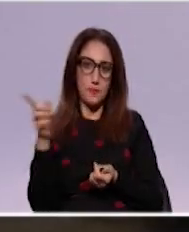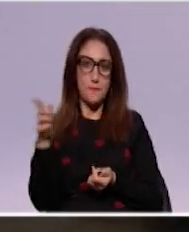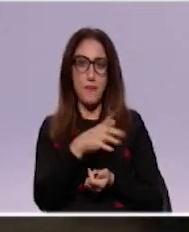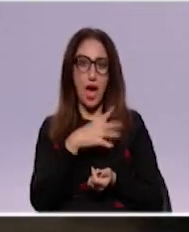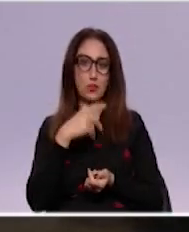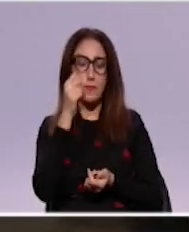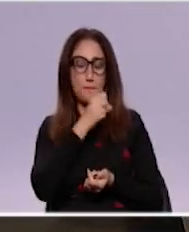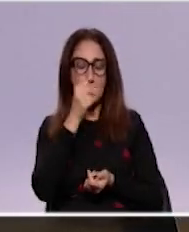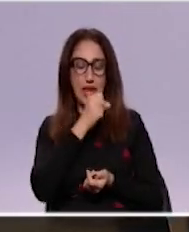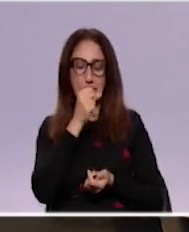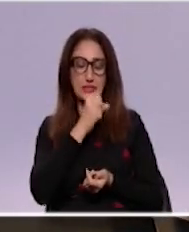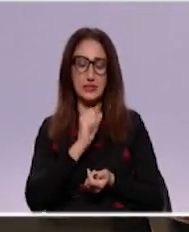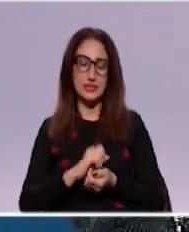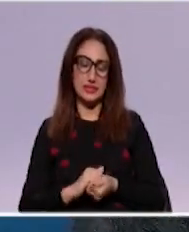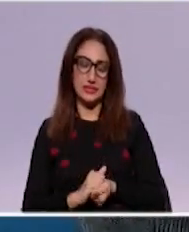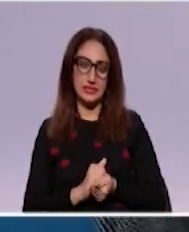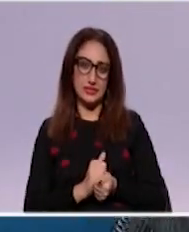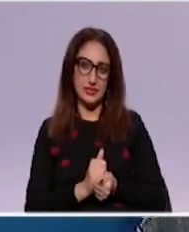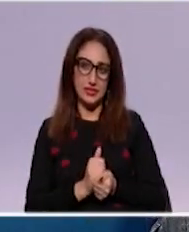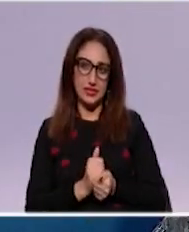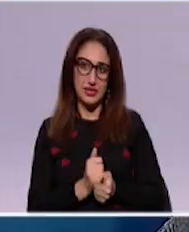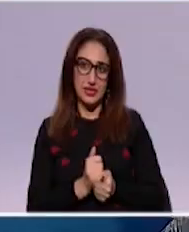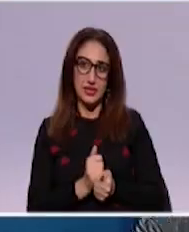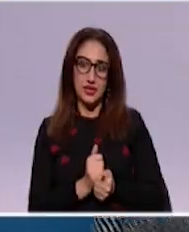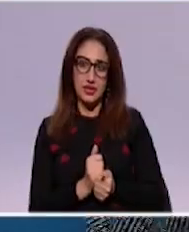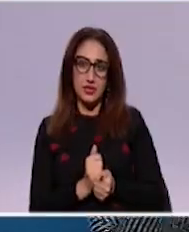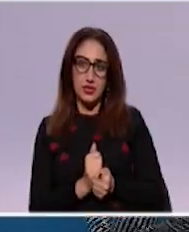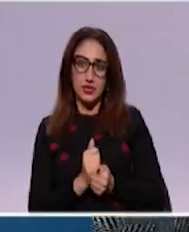الاول، خلي بالك، لان في حاجه معينه كده